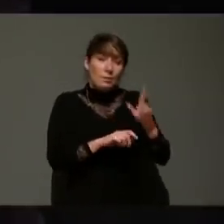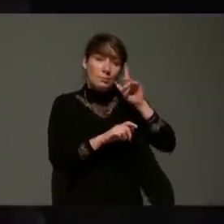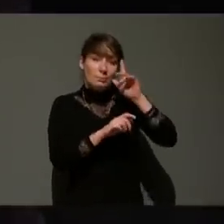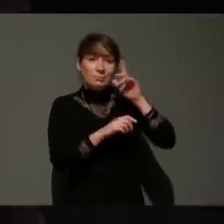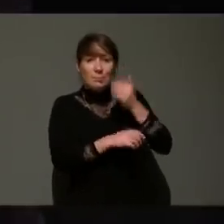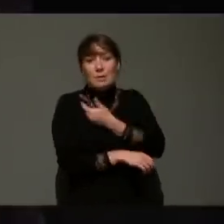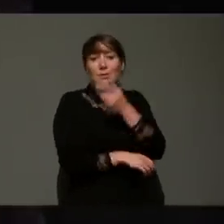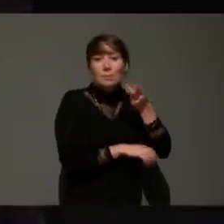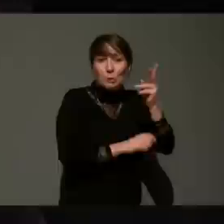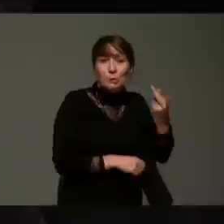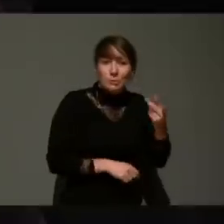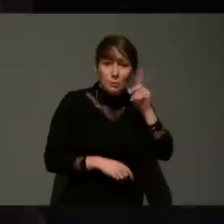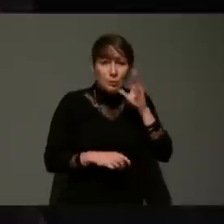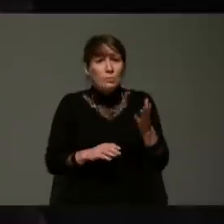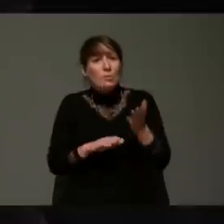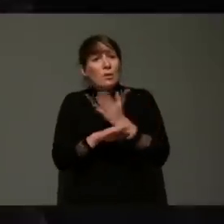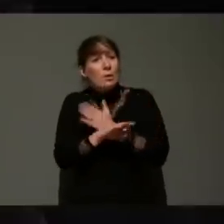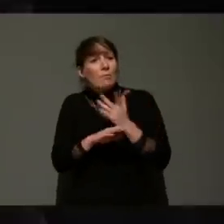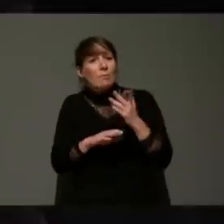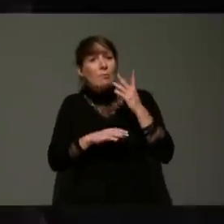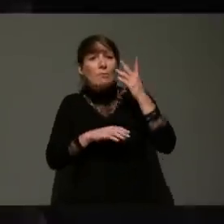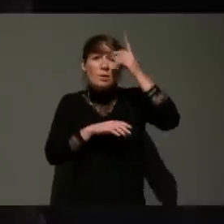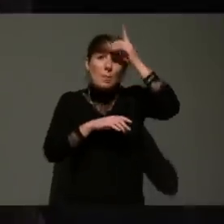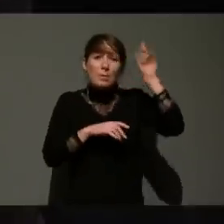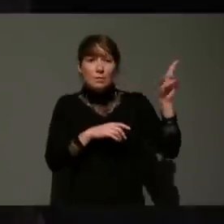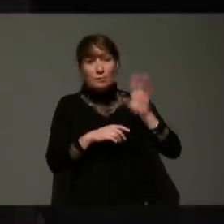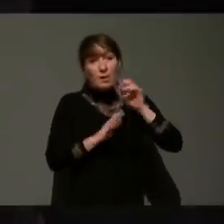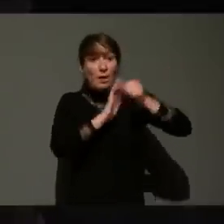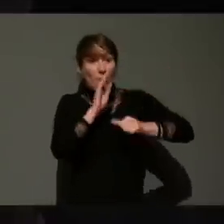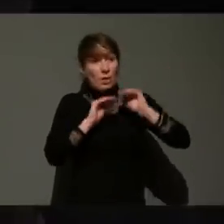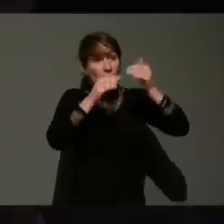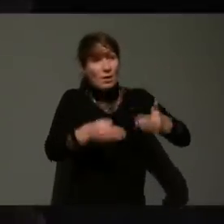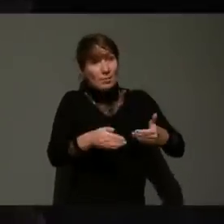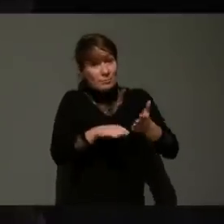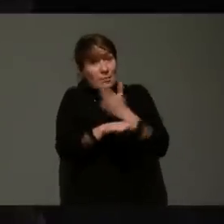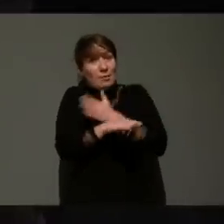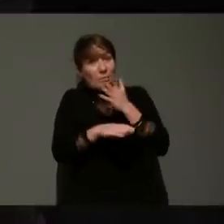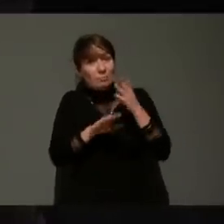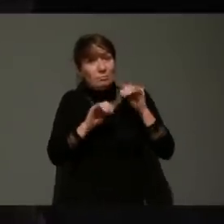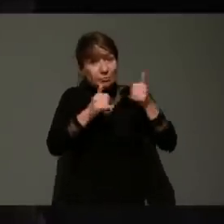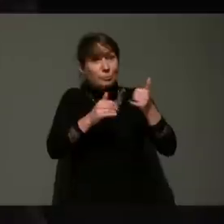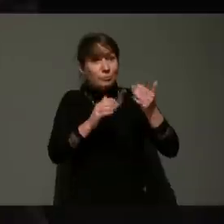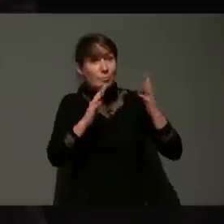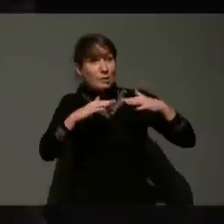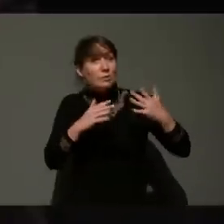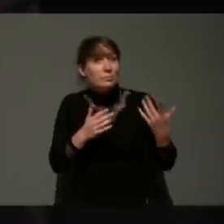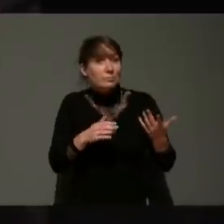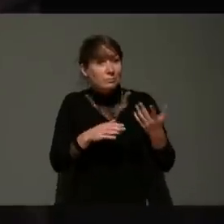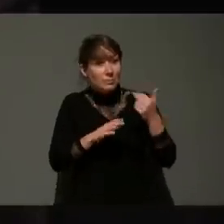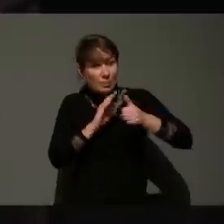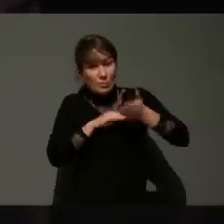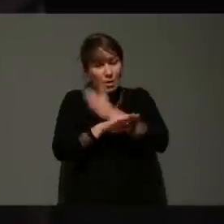Coupe du Monde en Allemagne il y a eu un mois d'arrêt et on n'a quasiment pas eu de blessés, et on voit bien là après cette Coupe du Monde qu'il y a à peu